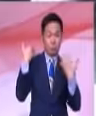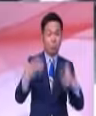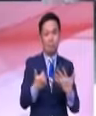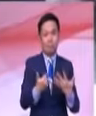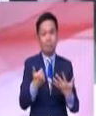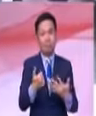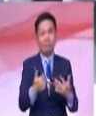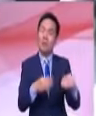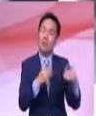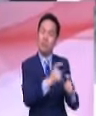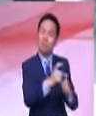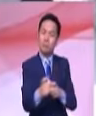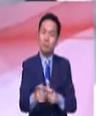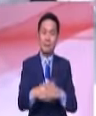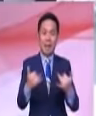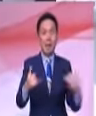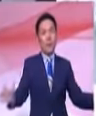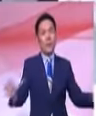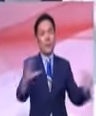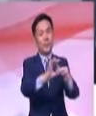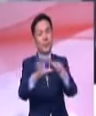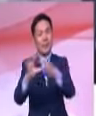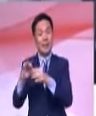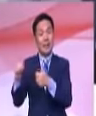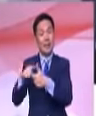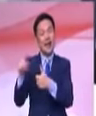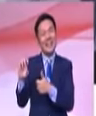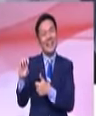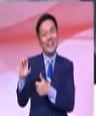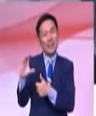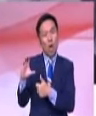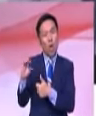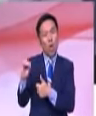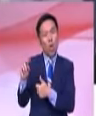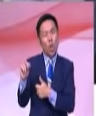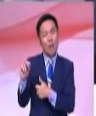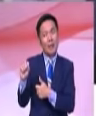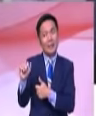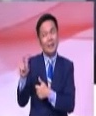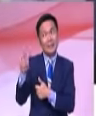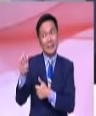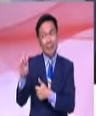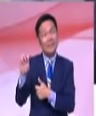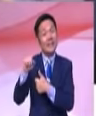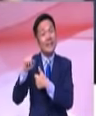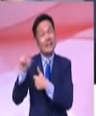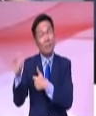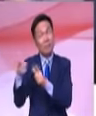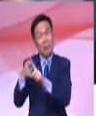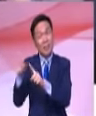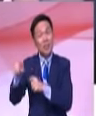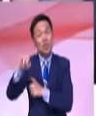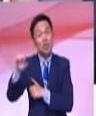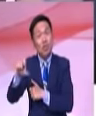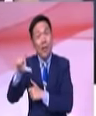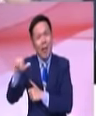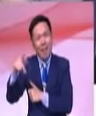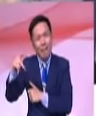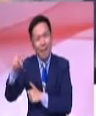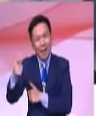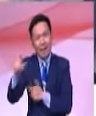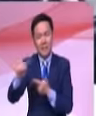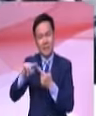MBI dengan kerjasama Econsave. Pada kali ini Econsave Jelapang dan juga Kelab Sukan dan juga Kebajikan